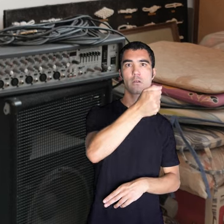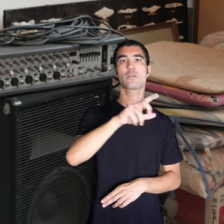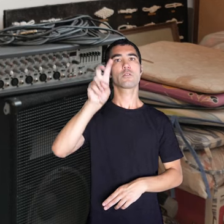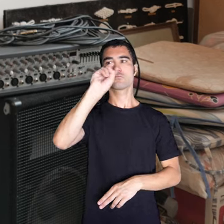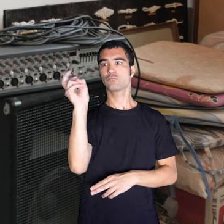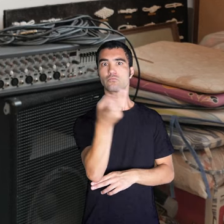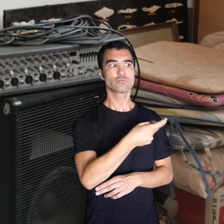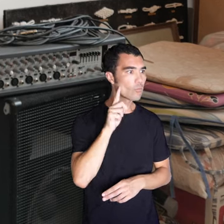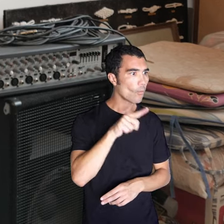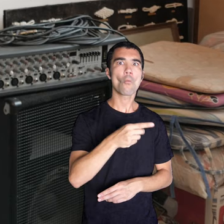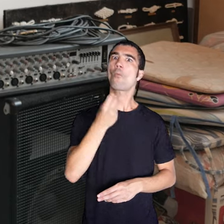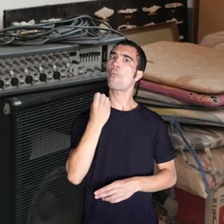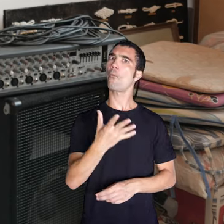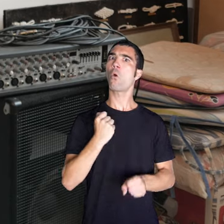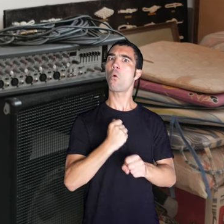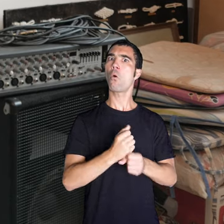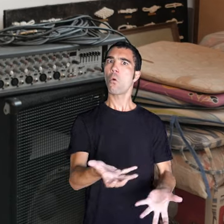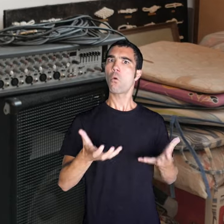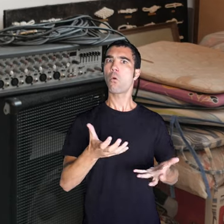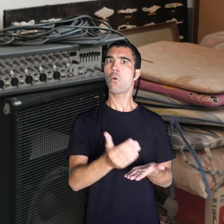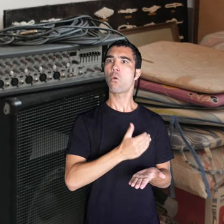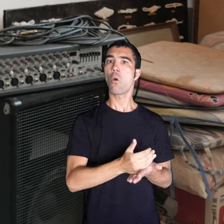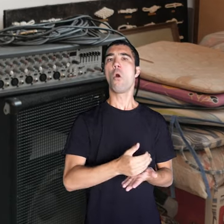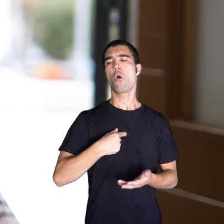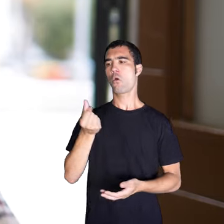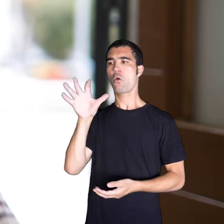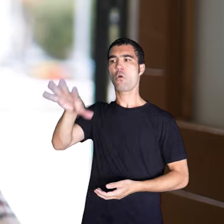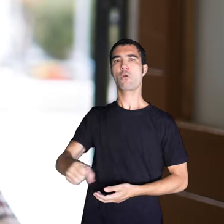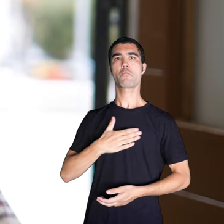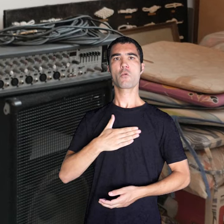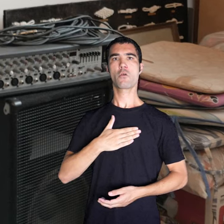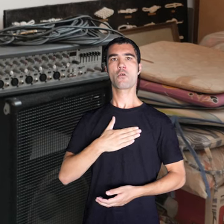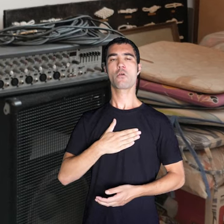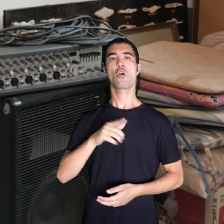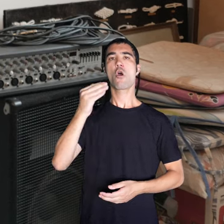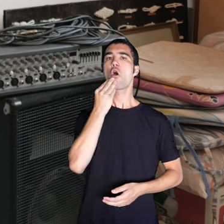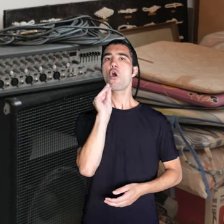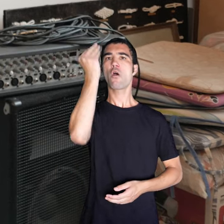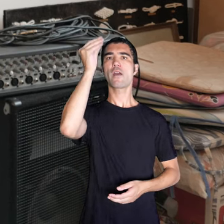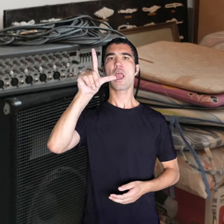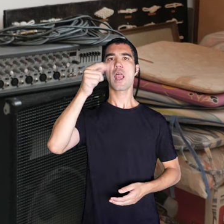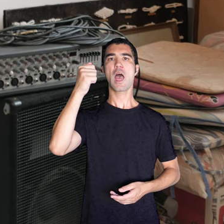veia que se s'entonava bé, i me vaig comprar una barca contra meu. Jovel Lázaro, tenia